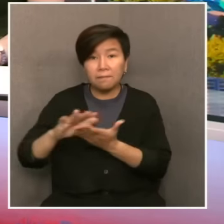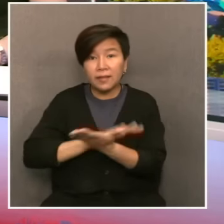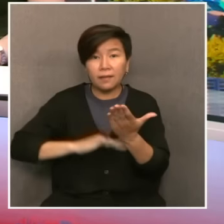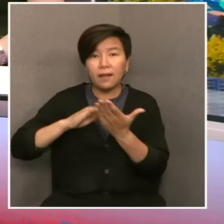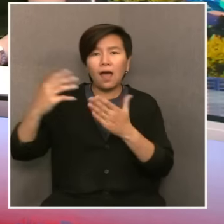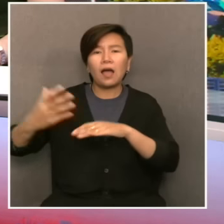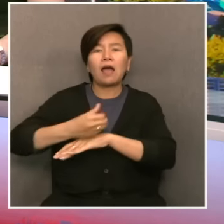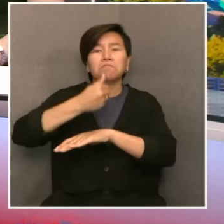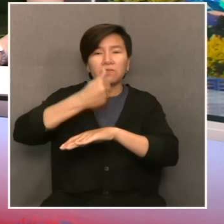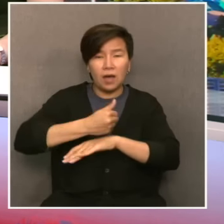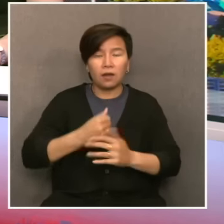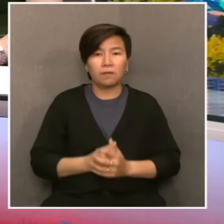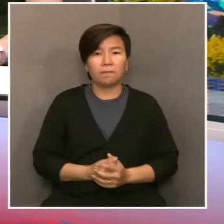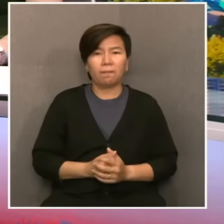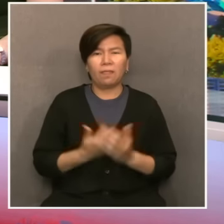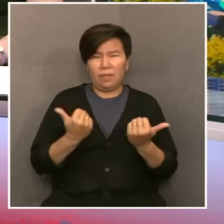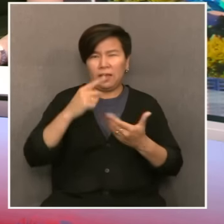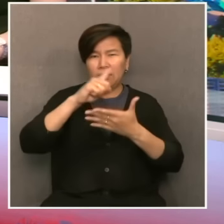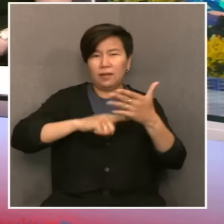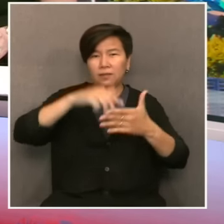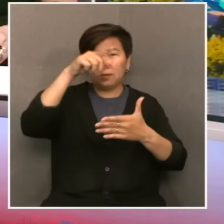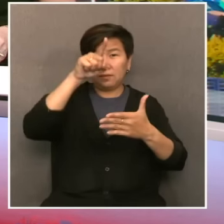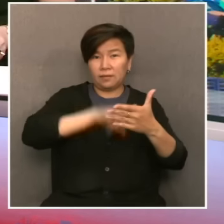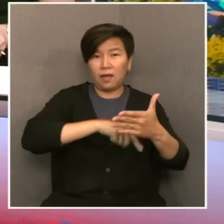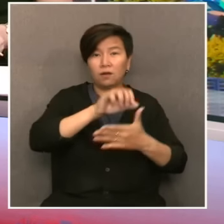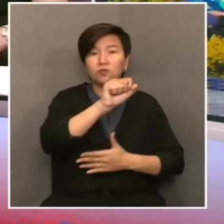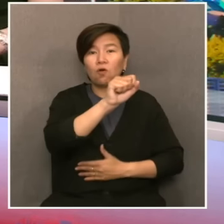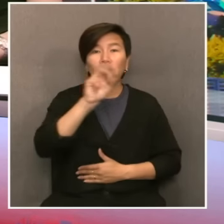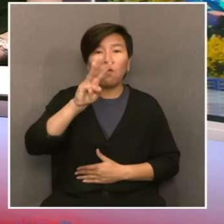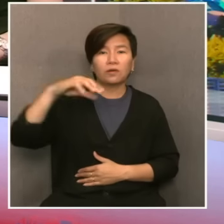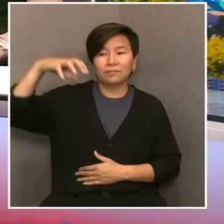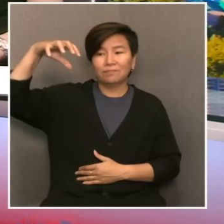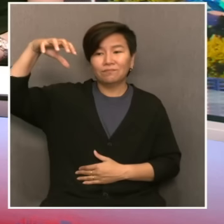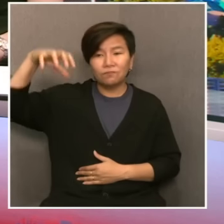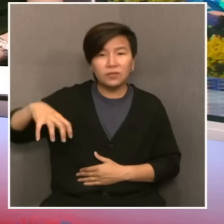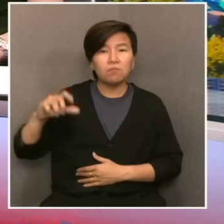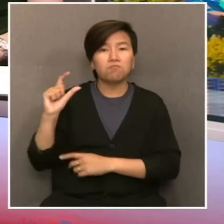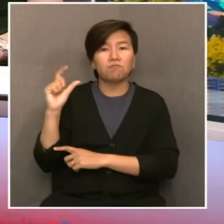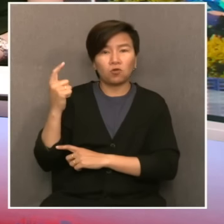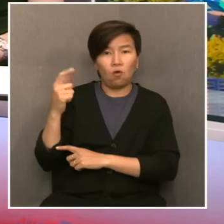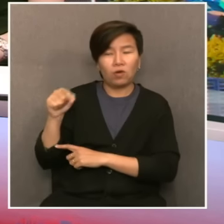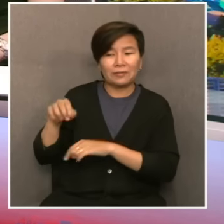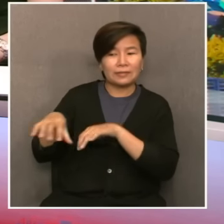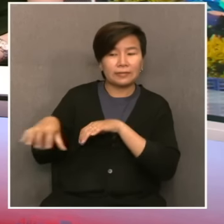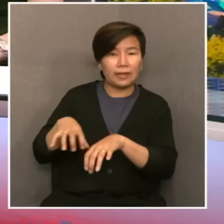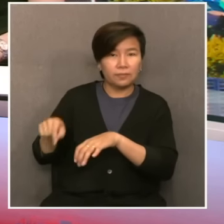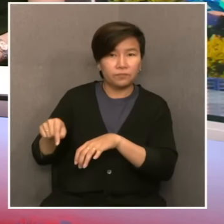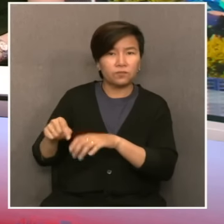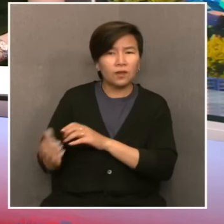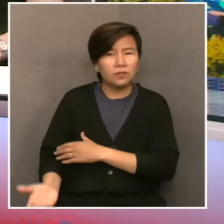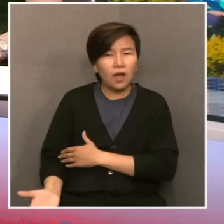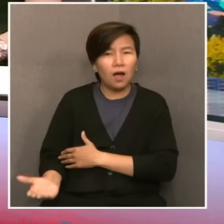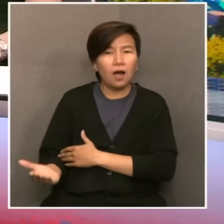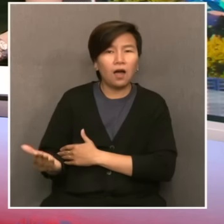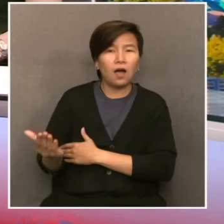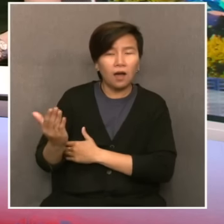การเลือกสว.ระดับประเทศเริ่มขึ้นแล้วเช้าวันนี้นะคะที่อาคาร Impact Forum เมืองทองธานีซึ่งบรรยากาศช่วงเช้าก็เป็น